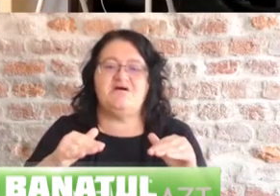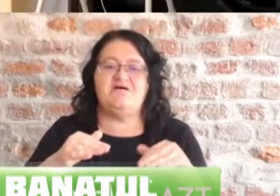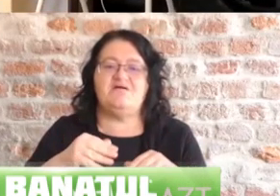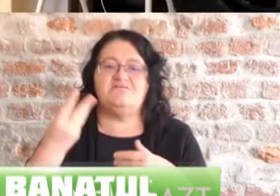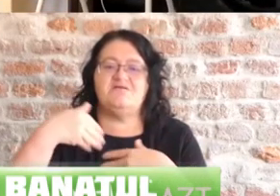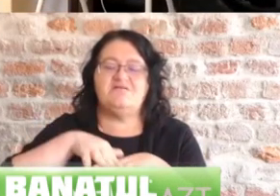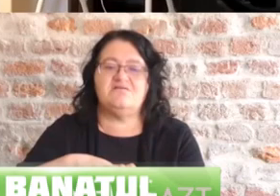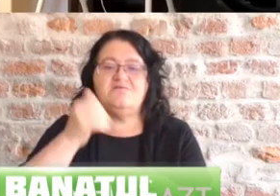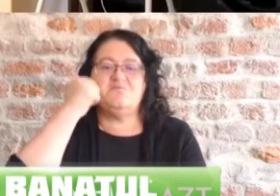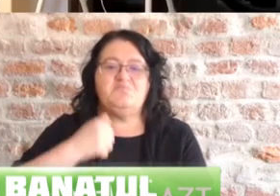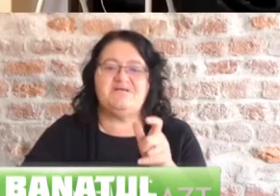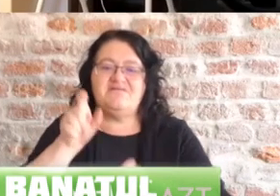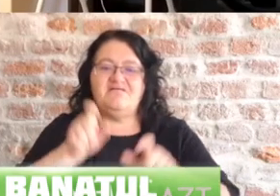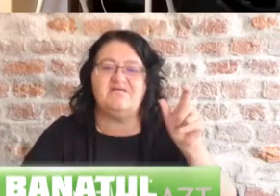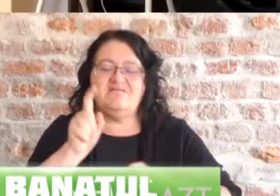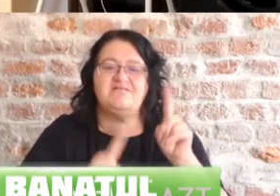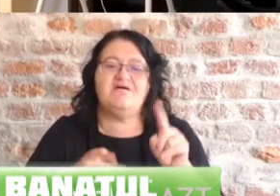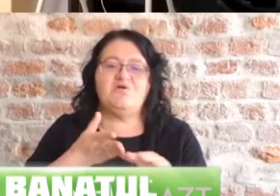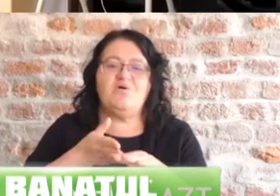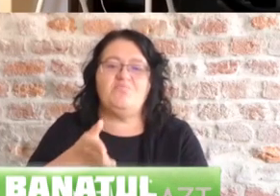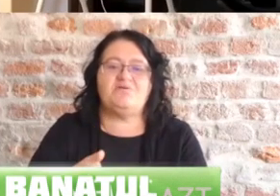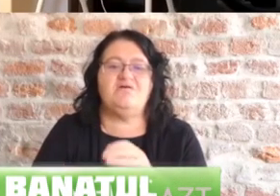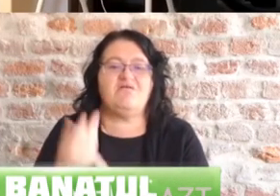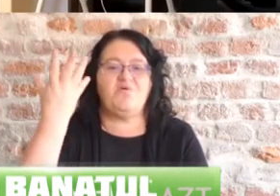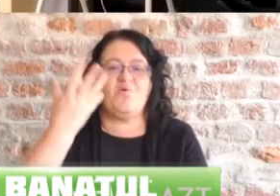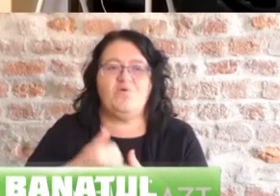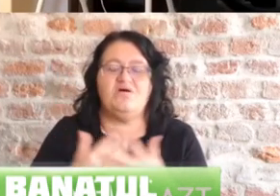intrinsec al pieței grădină, dar cu o abordare complet nouă,